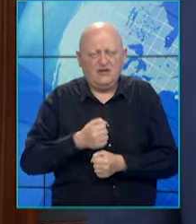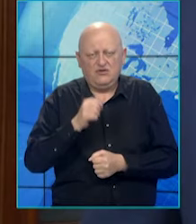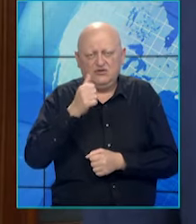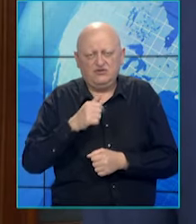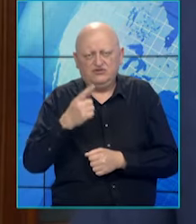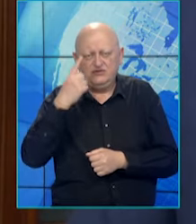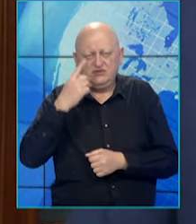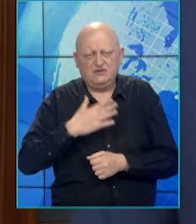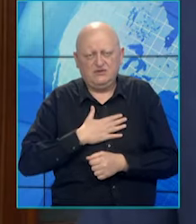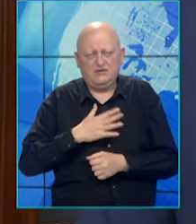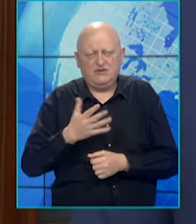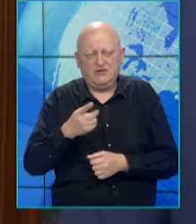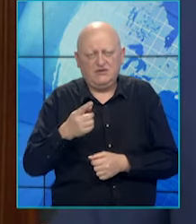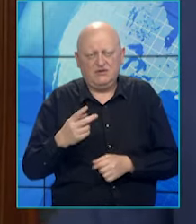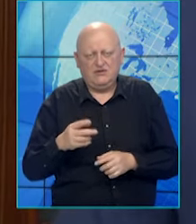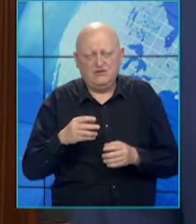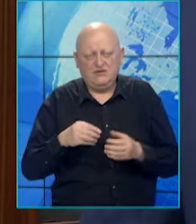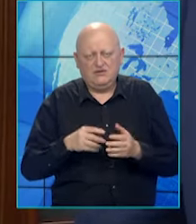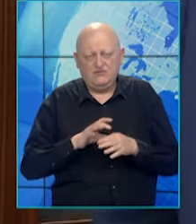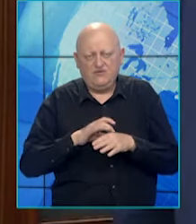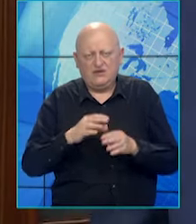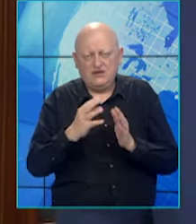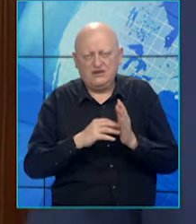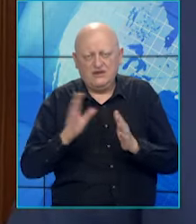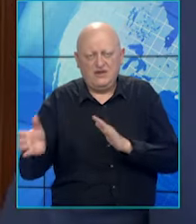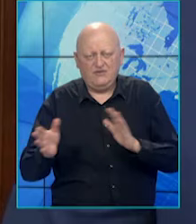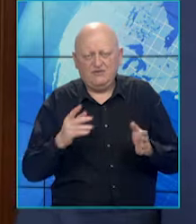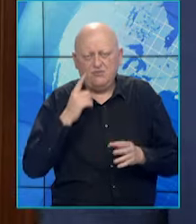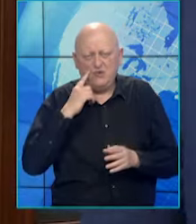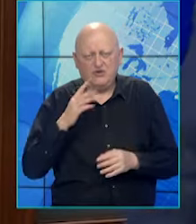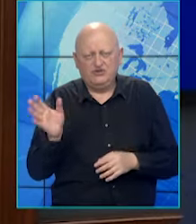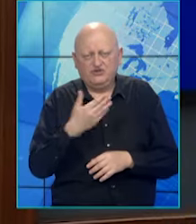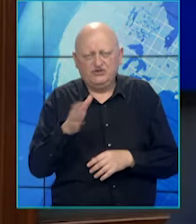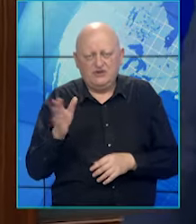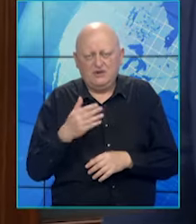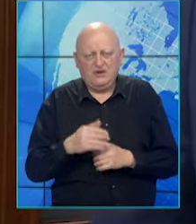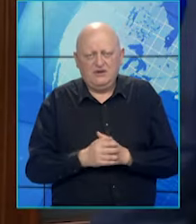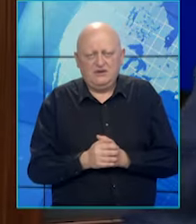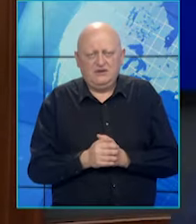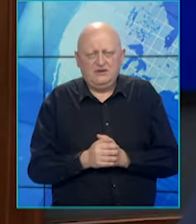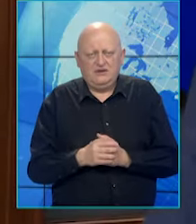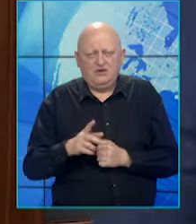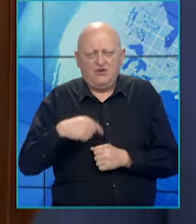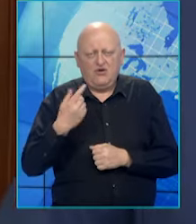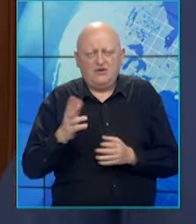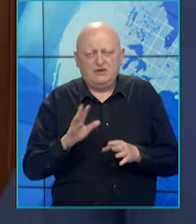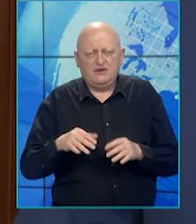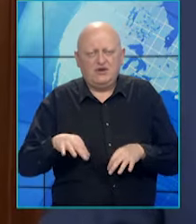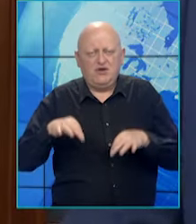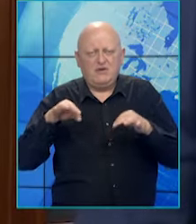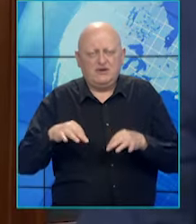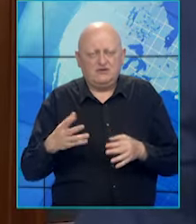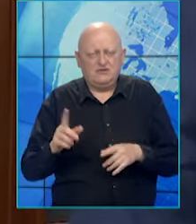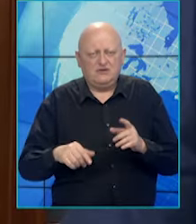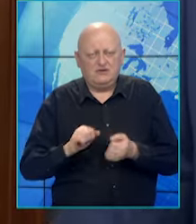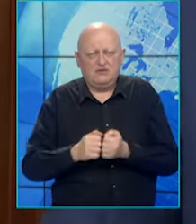Što on umisli o sebi, da on neki ovdje koji drži lekcije i lijevo i desno i pokušava da šamara, govori kako je neko marioneta ili